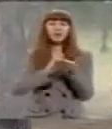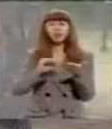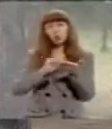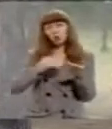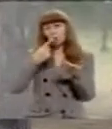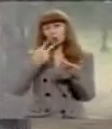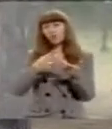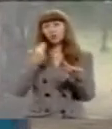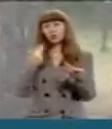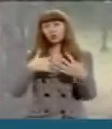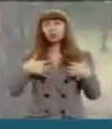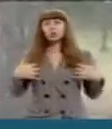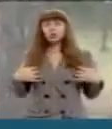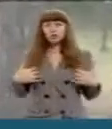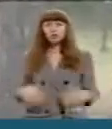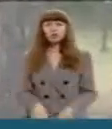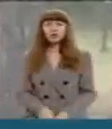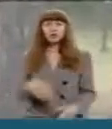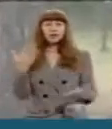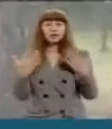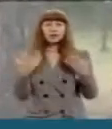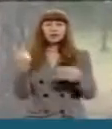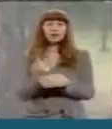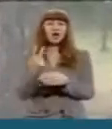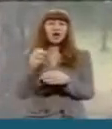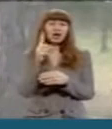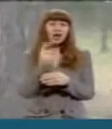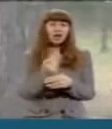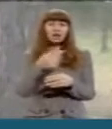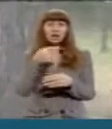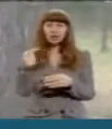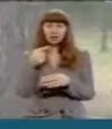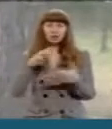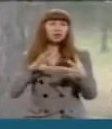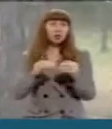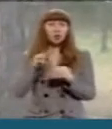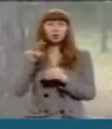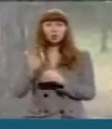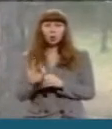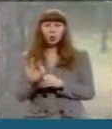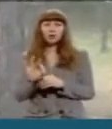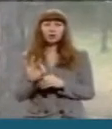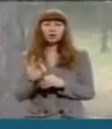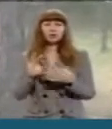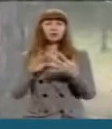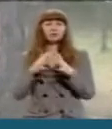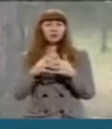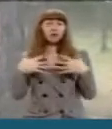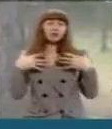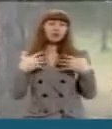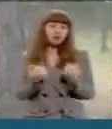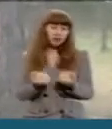тиісті мезгілінде өткізілді. Біз Рыспайға 24 сәуірде келдік. 235 қан сынамасы алынды. Егер 3 сатылы